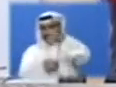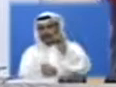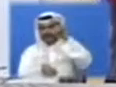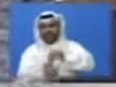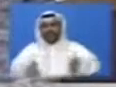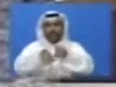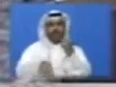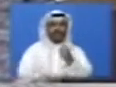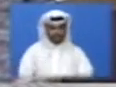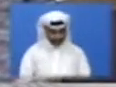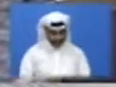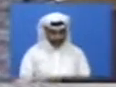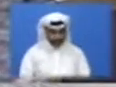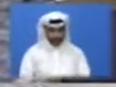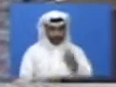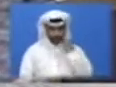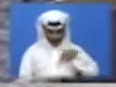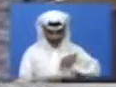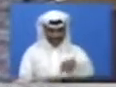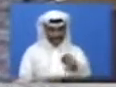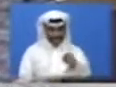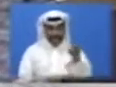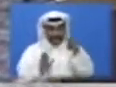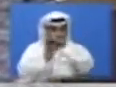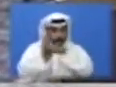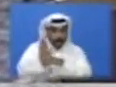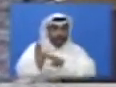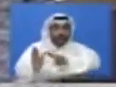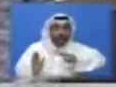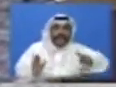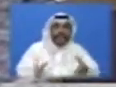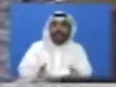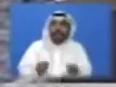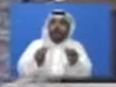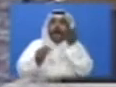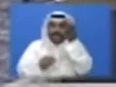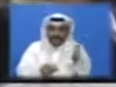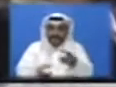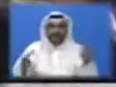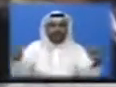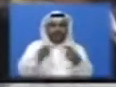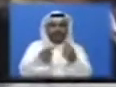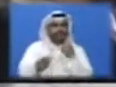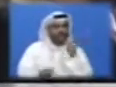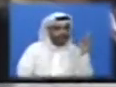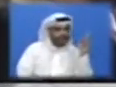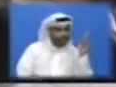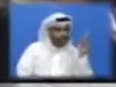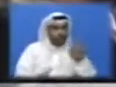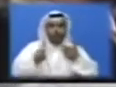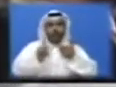بين المواطنين. جملة من الموضوعات تم تدارسها من قبل وكلاء الخدمة المدنية